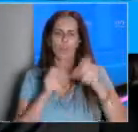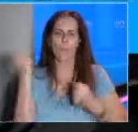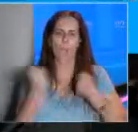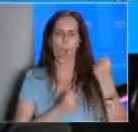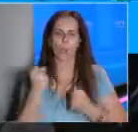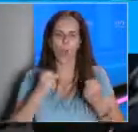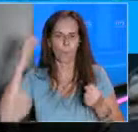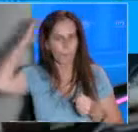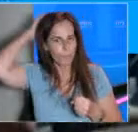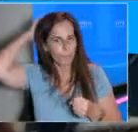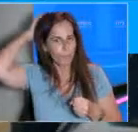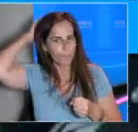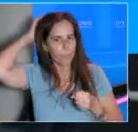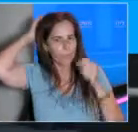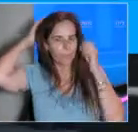כן, כל עוד זה לא המשפחה שלך.